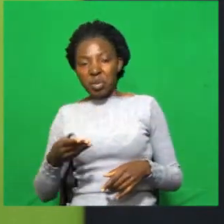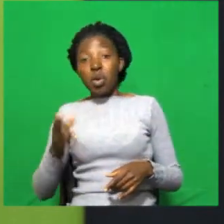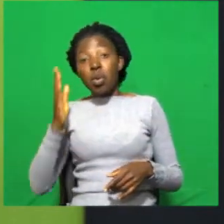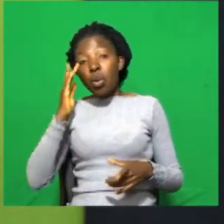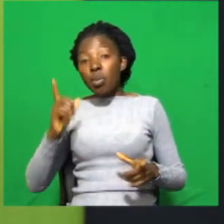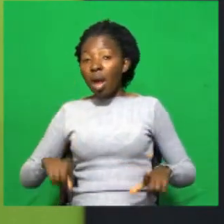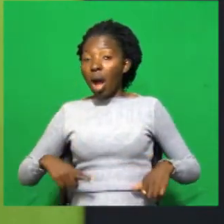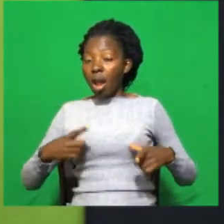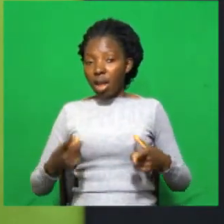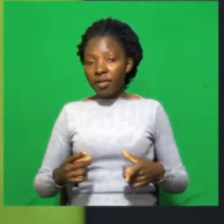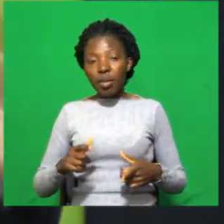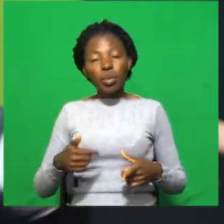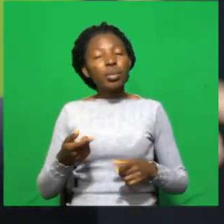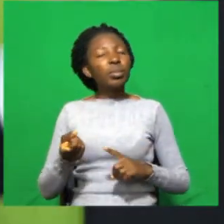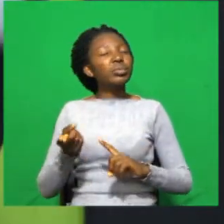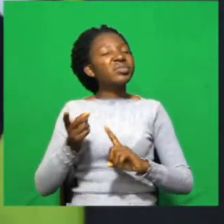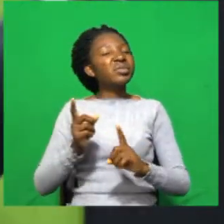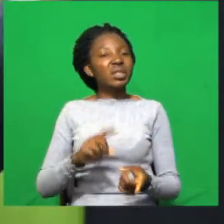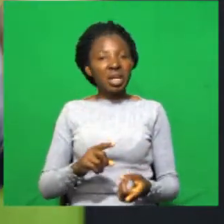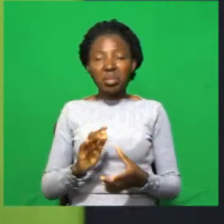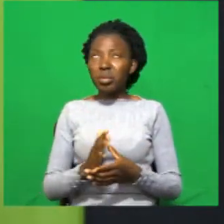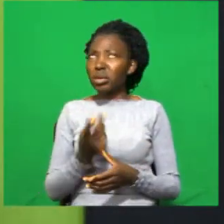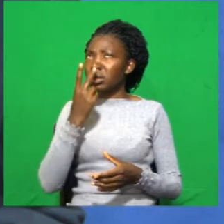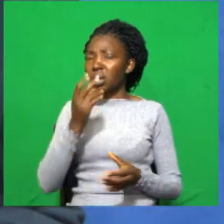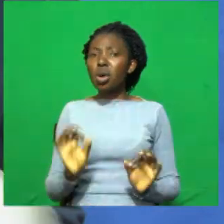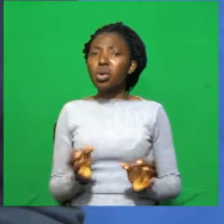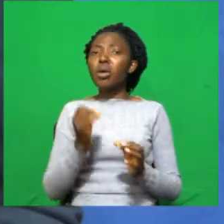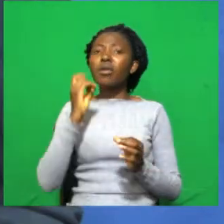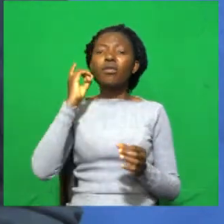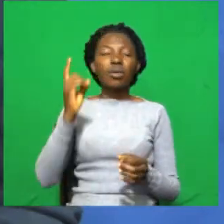vapenyu vachabva vaurayiwa nekubwinya kwaMwari.